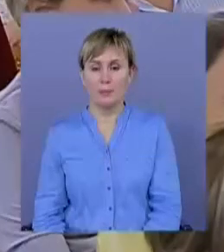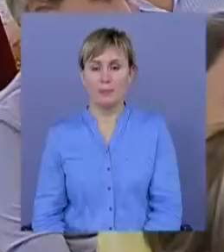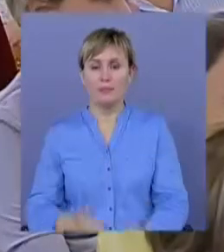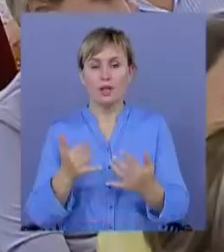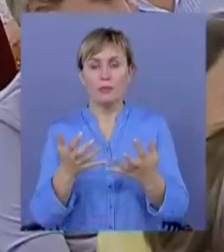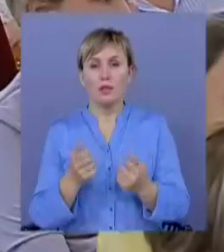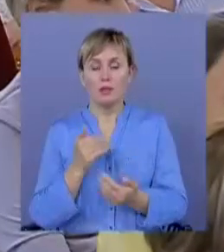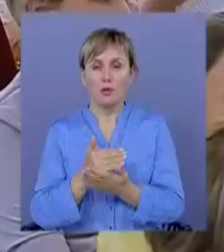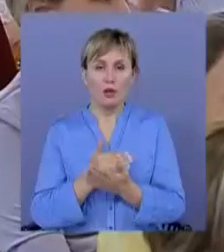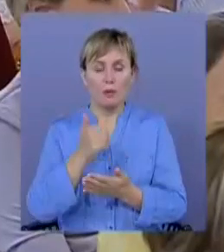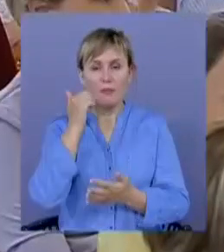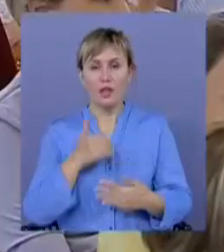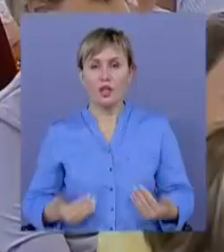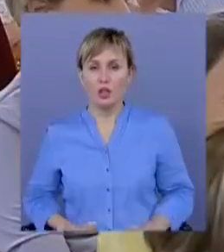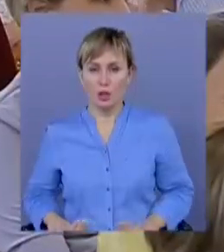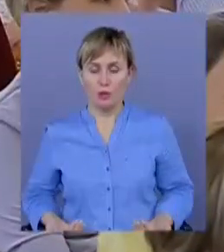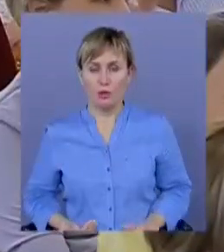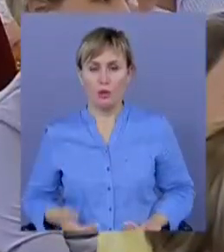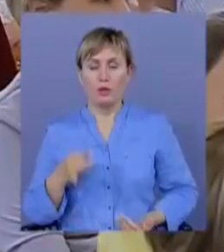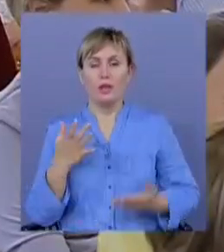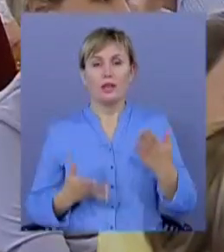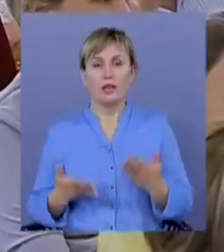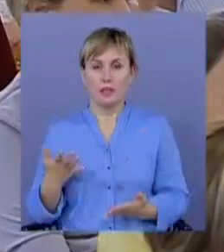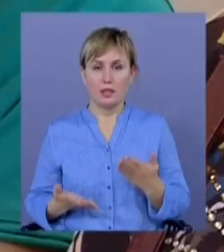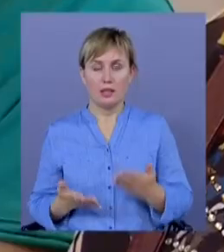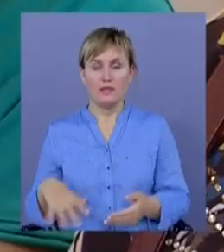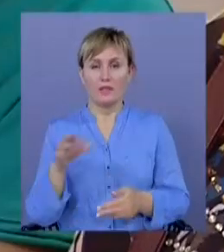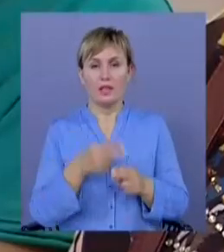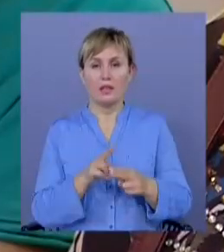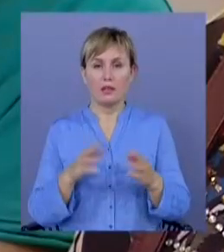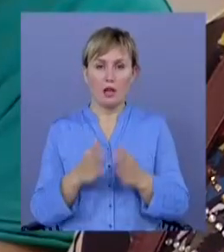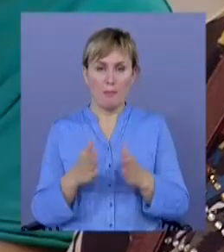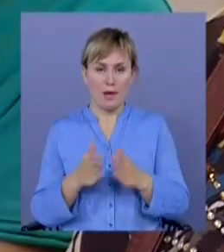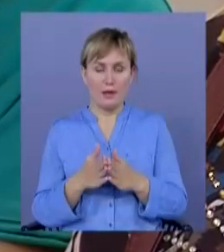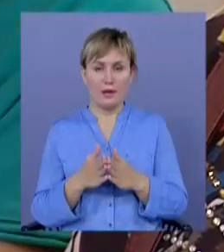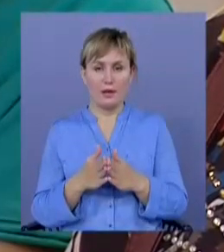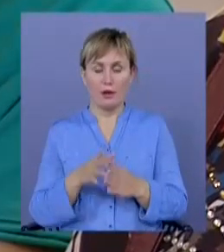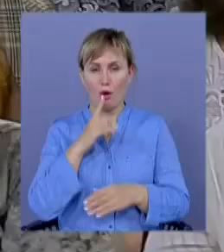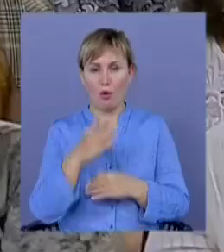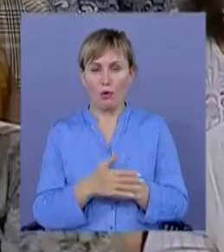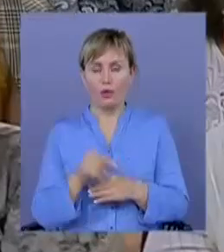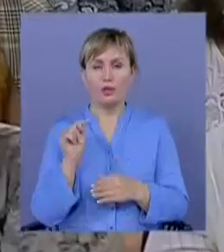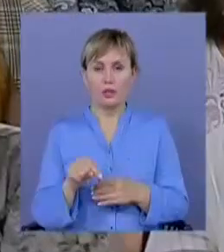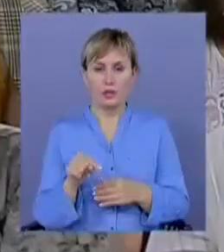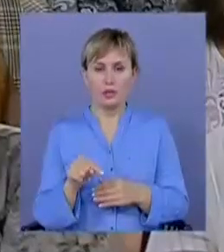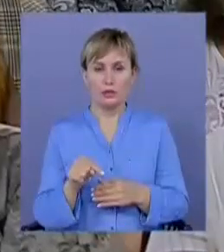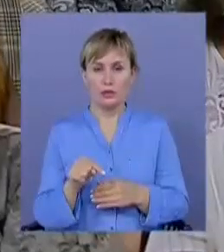приняли программу «Ветхое жилье». Если все эти дома, около 1000